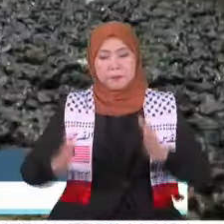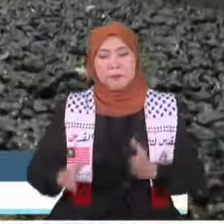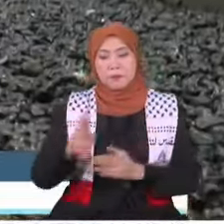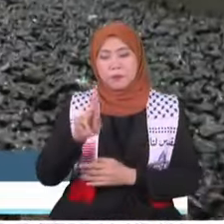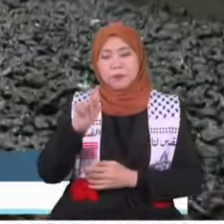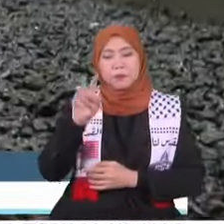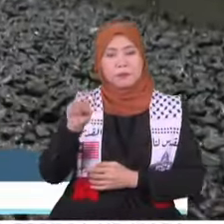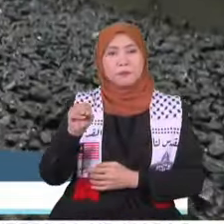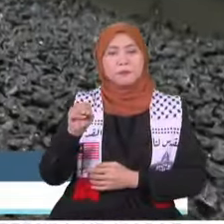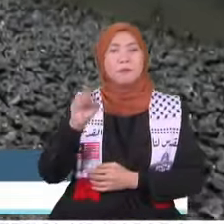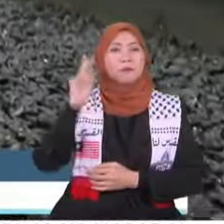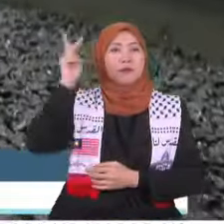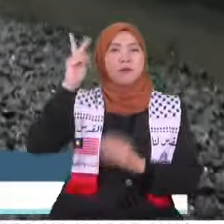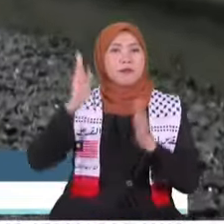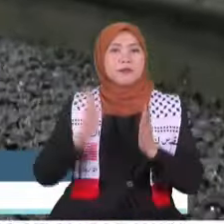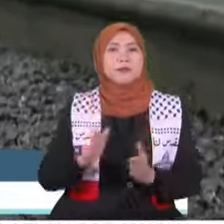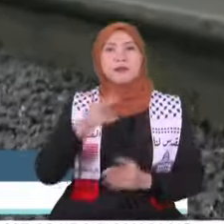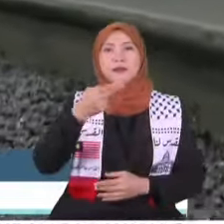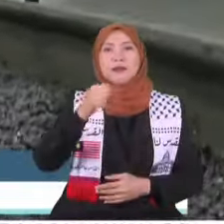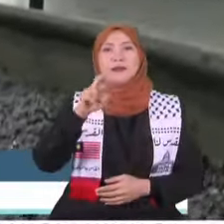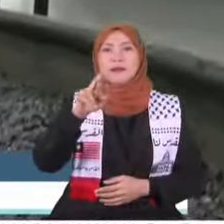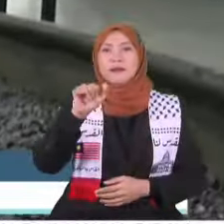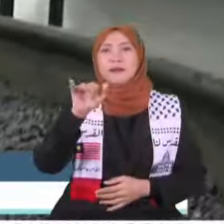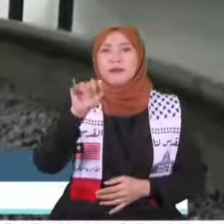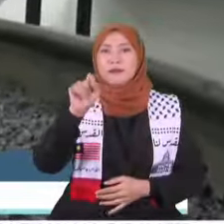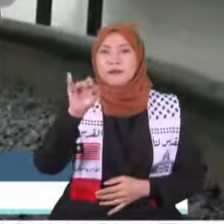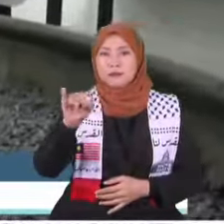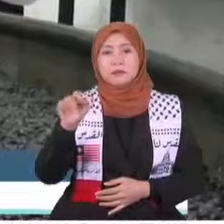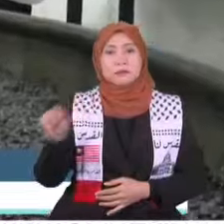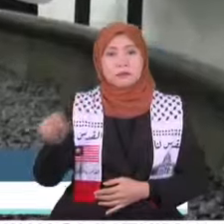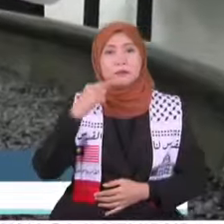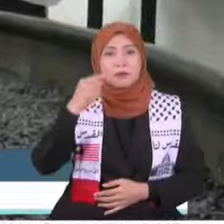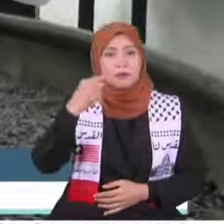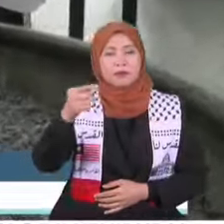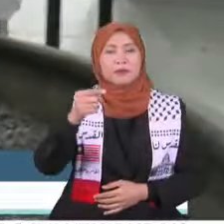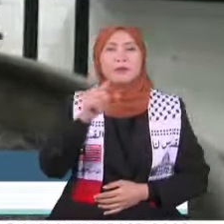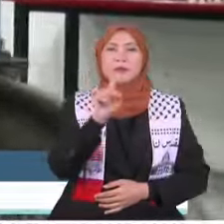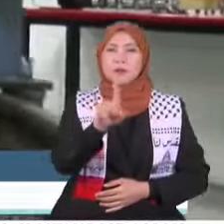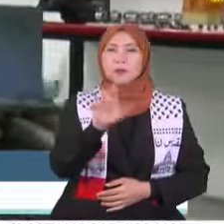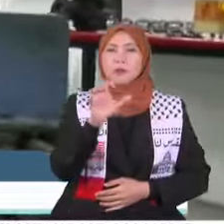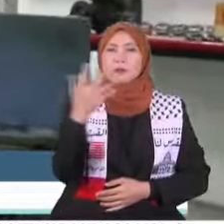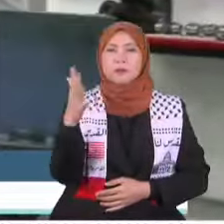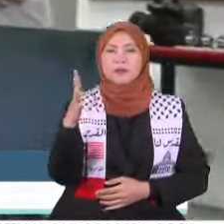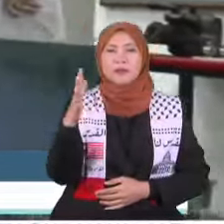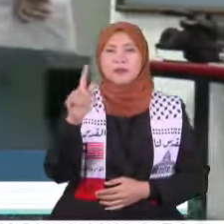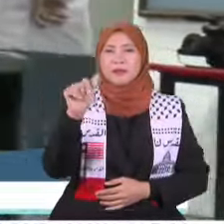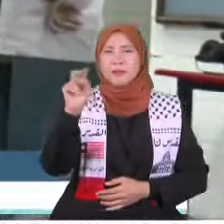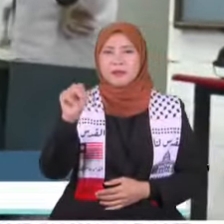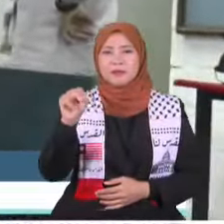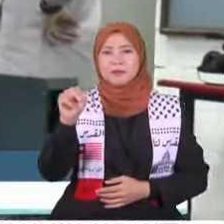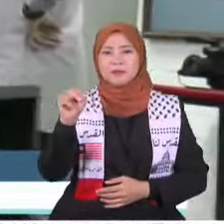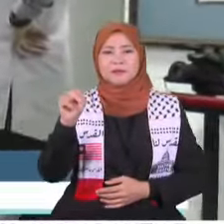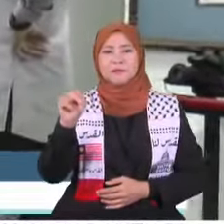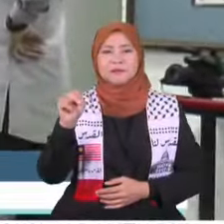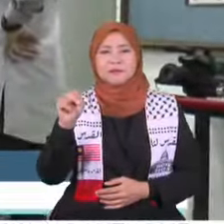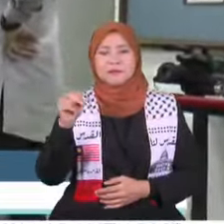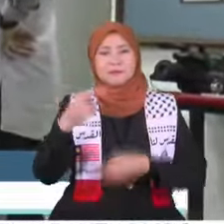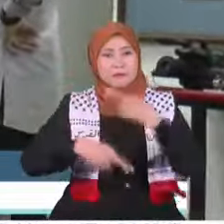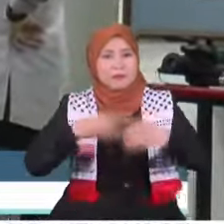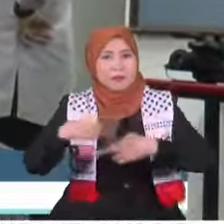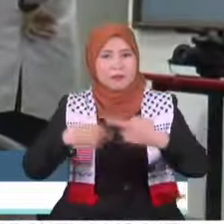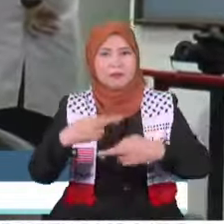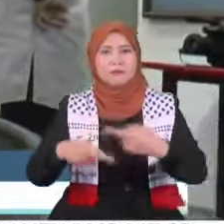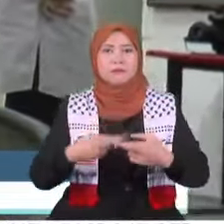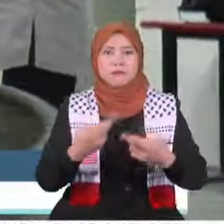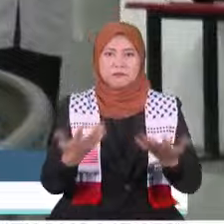UTM, Profesor Madya Dr. Haryati Yaakob berkata, kira-kira 115,000 tan sisa kisar jalan dihasilkan tahun